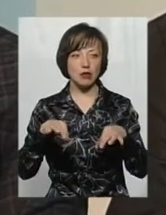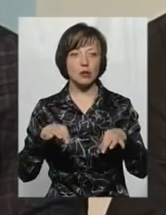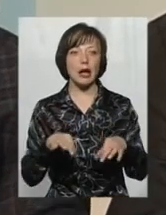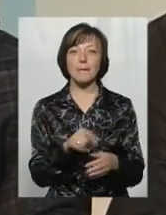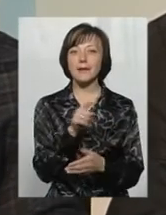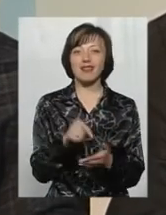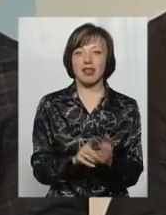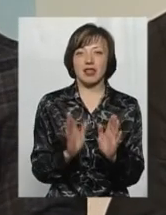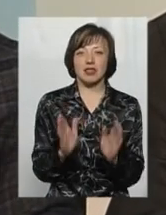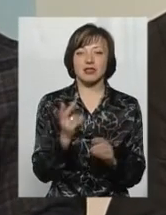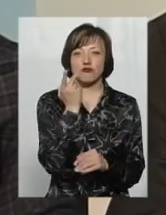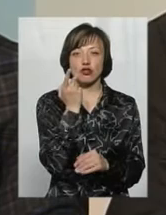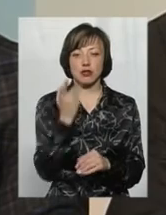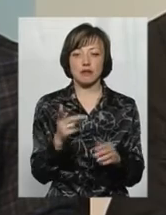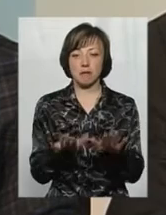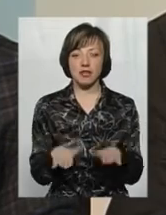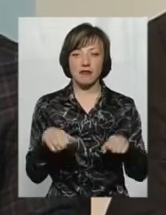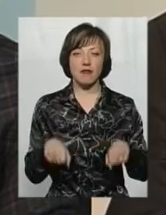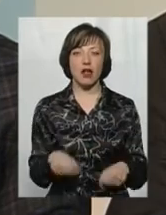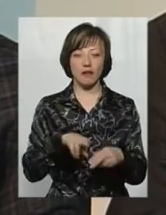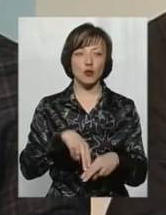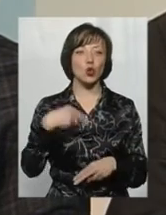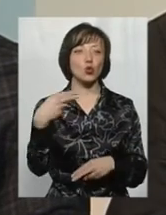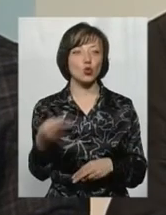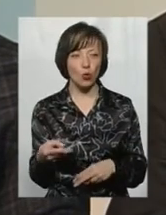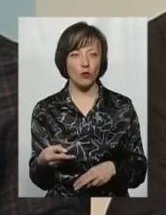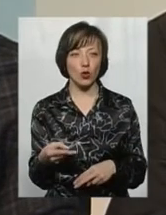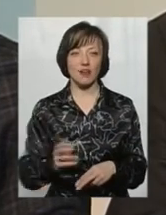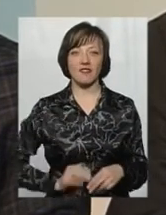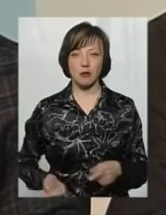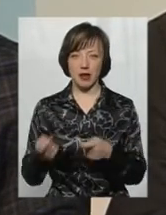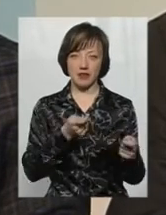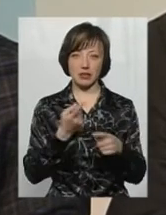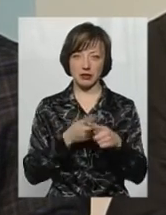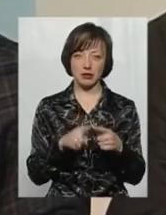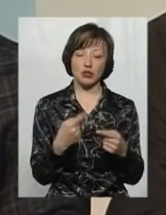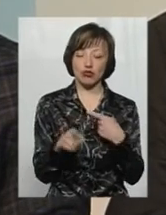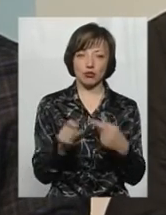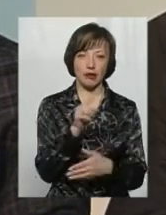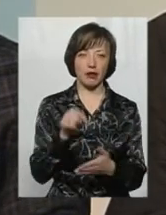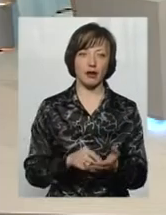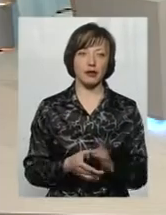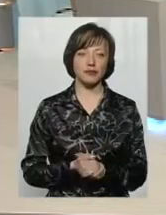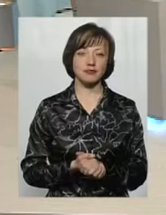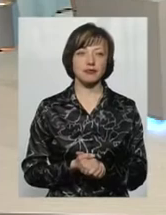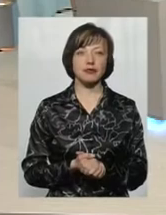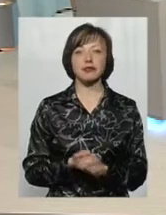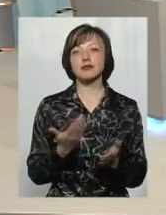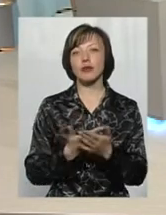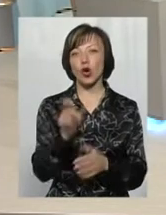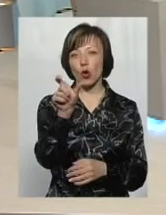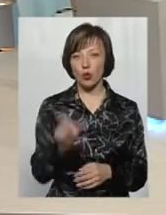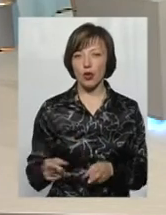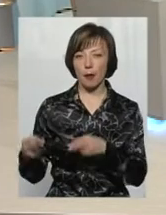не завжди органи місцевого самоврядування відшкодовують перевізникам ці витрати, в цьому питанні. Ну, а людина приїжджає,